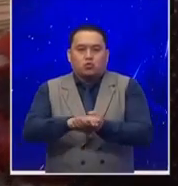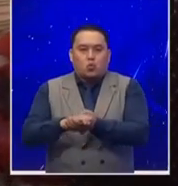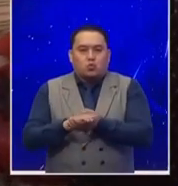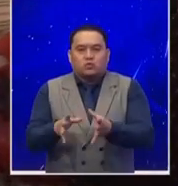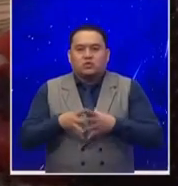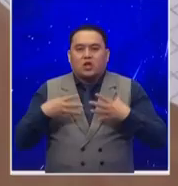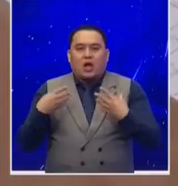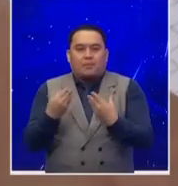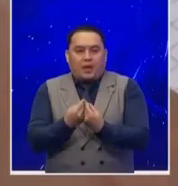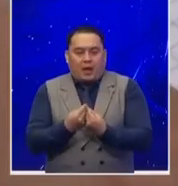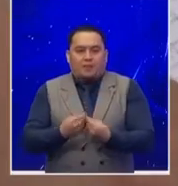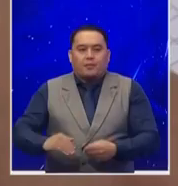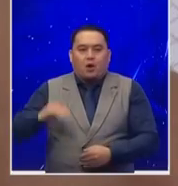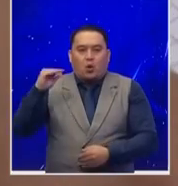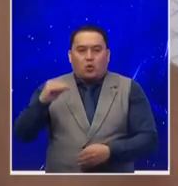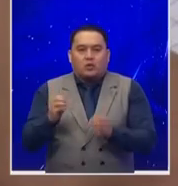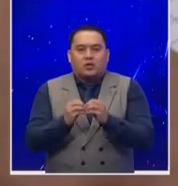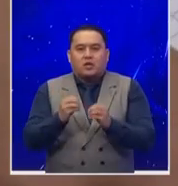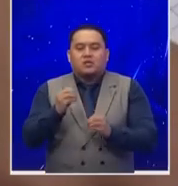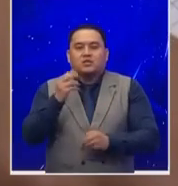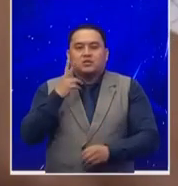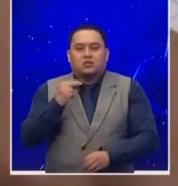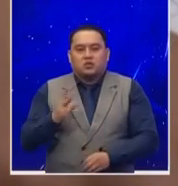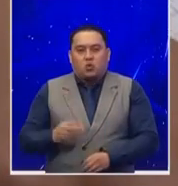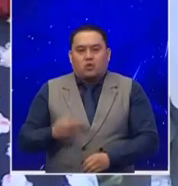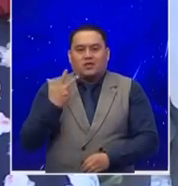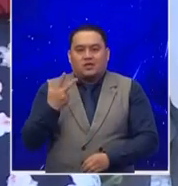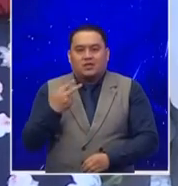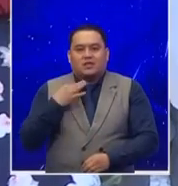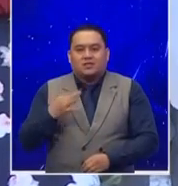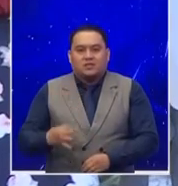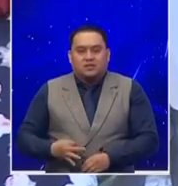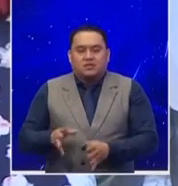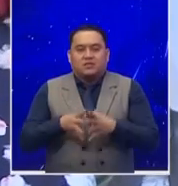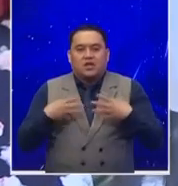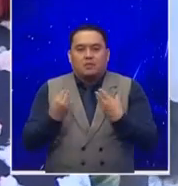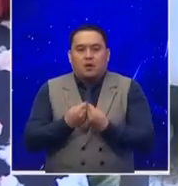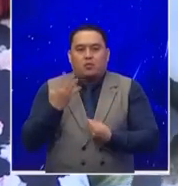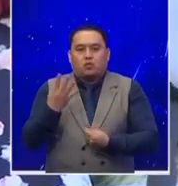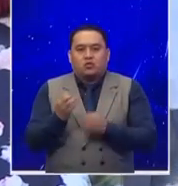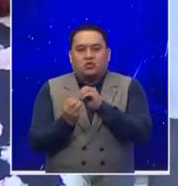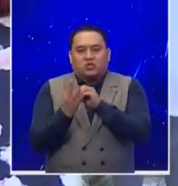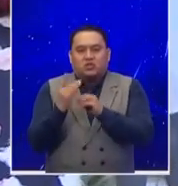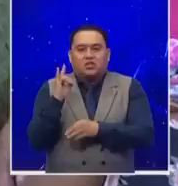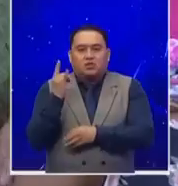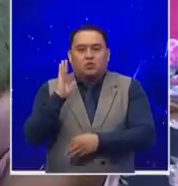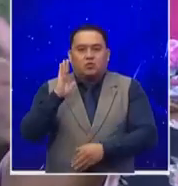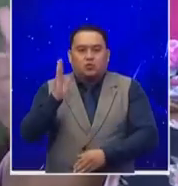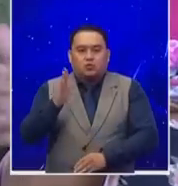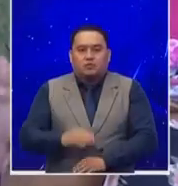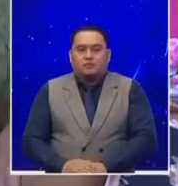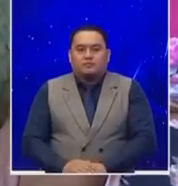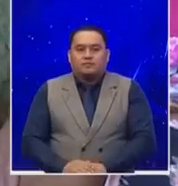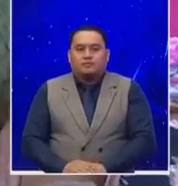же образцовой семье подрастают 10 дочерей и 3 сына. А в наступившем году в семье ждут рождения 14-го ребенка.